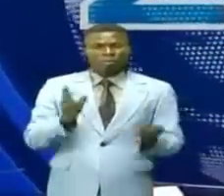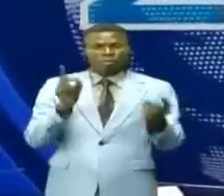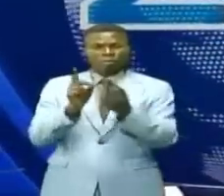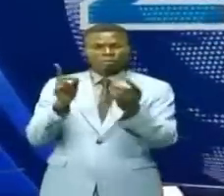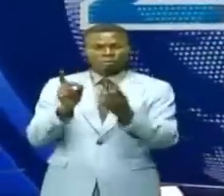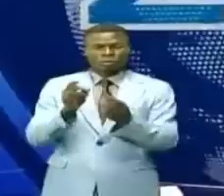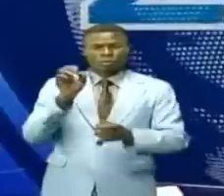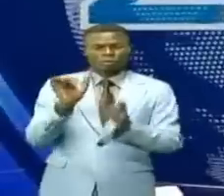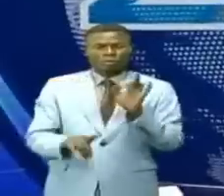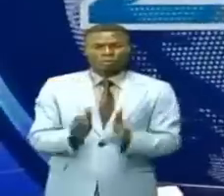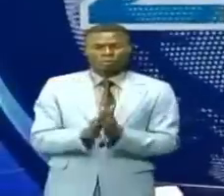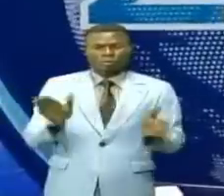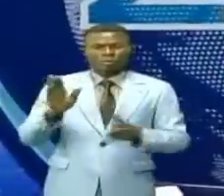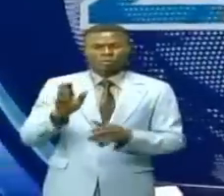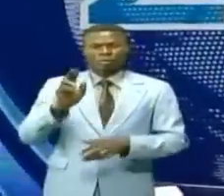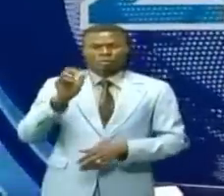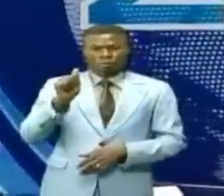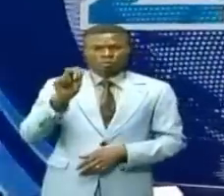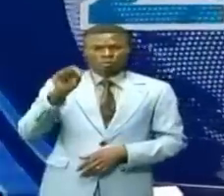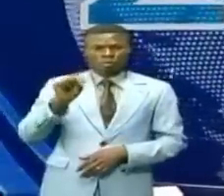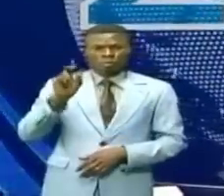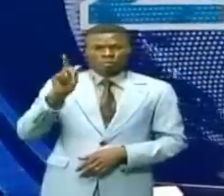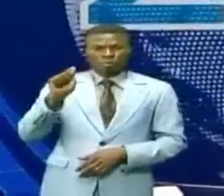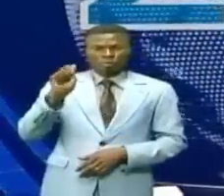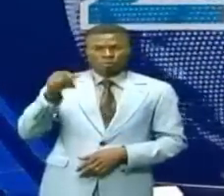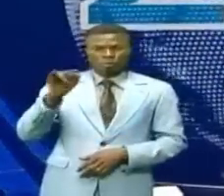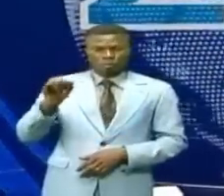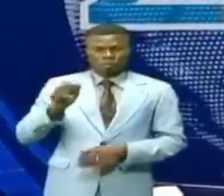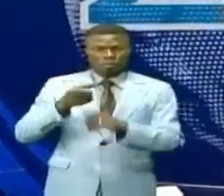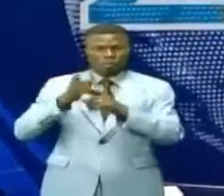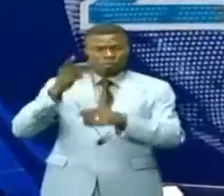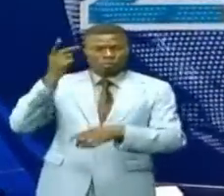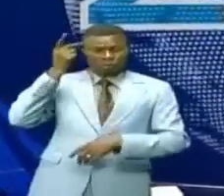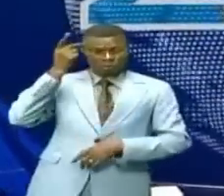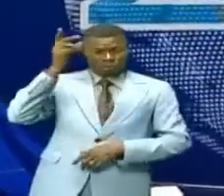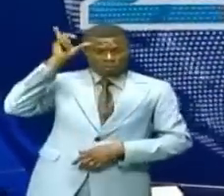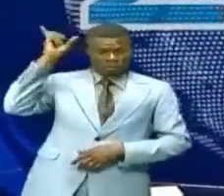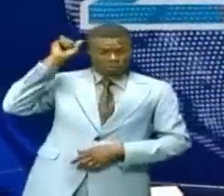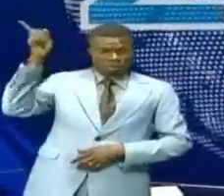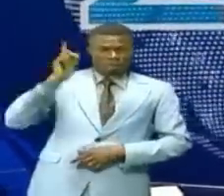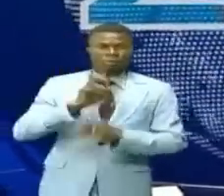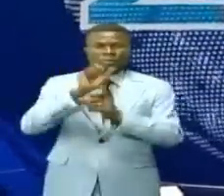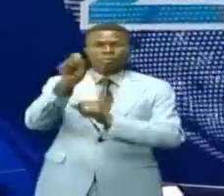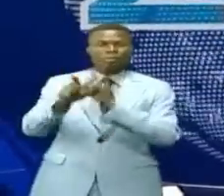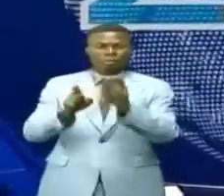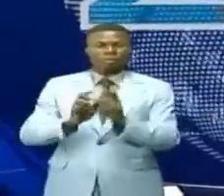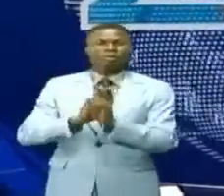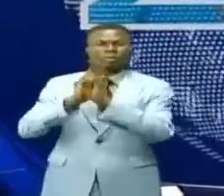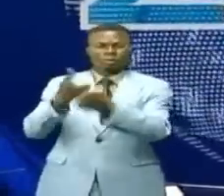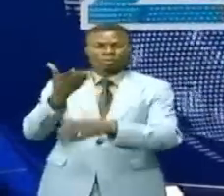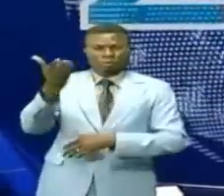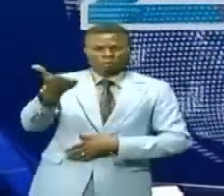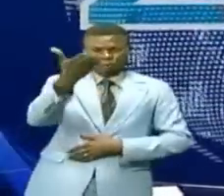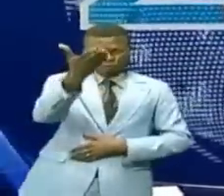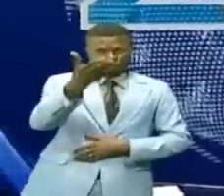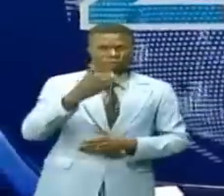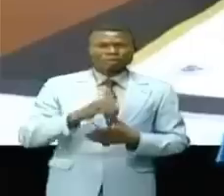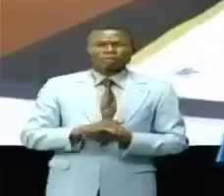directeur général de l'ANAPI depuis Lubumbashi, Antonin Kinzo, a répondu aux questions de Patrick Michel Mukoui.